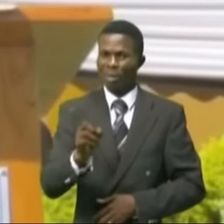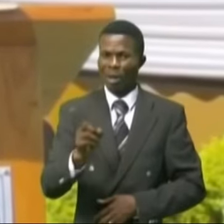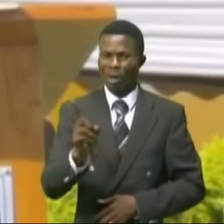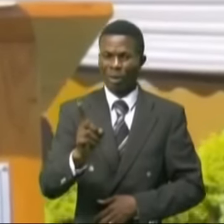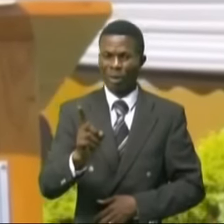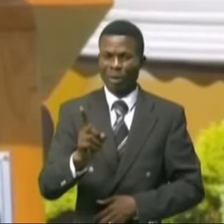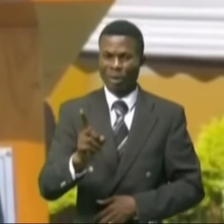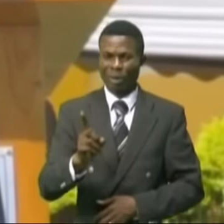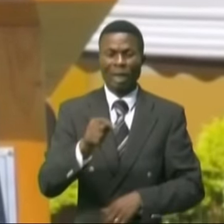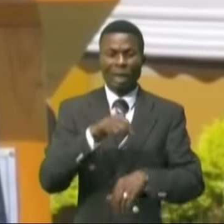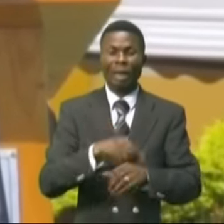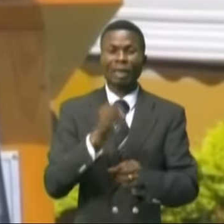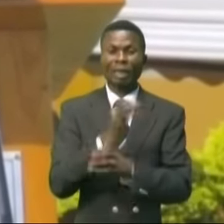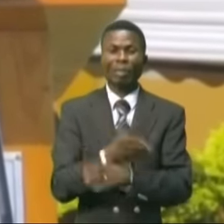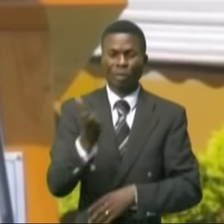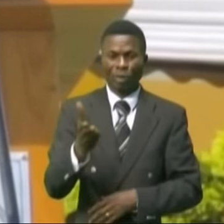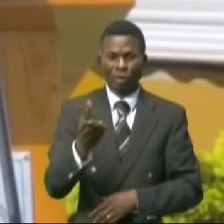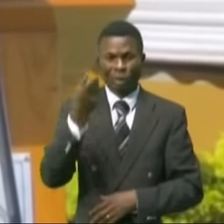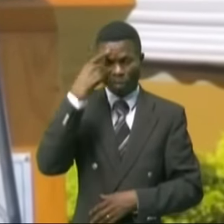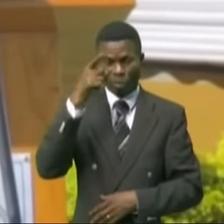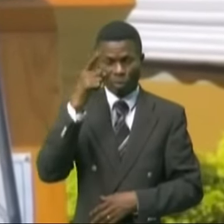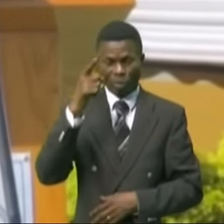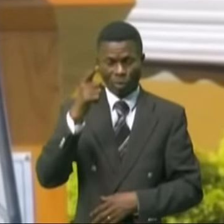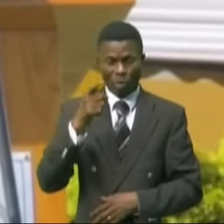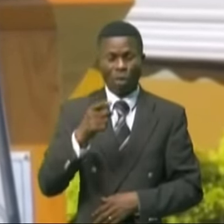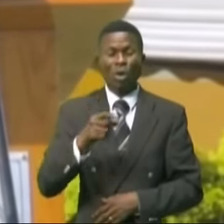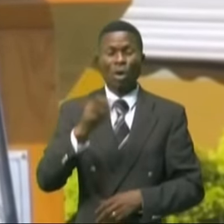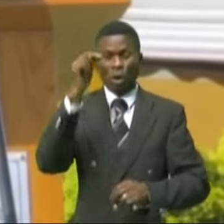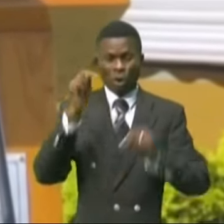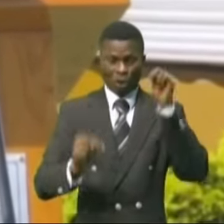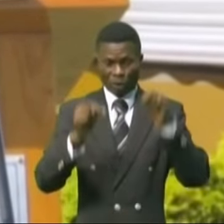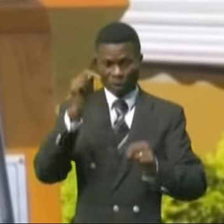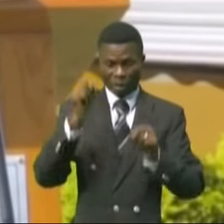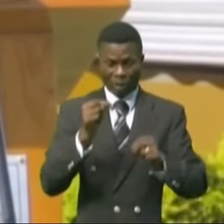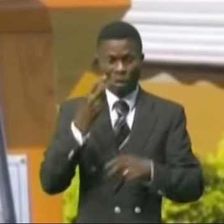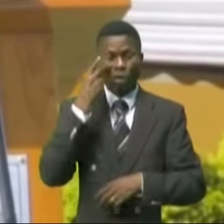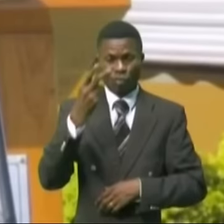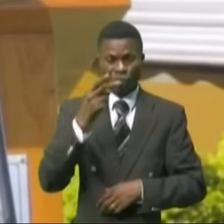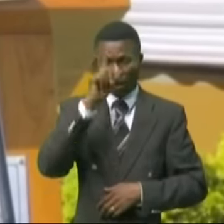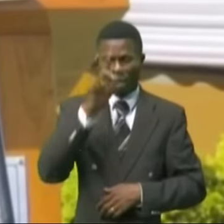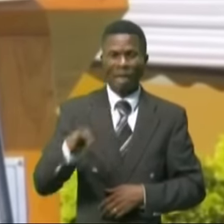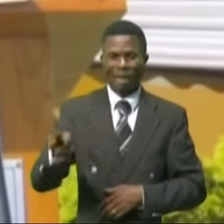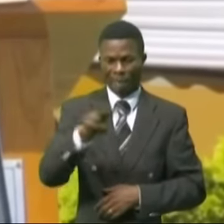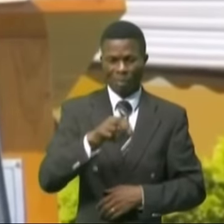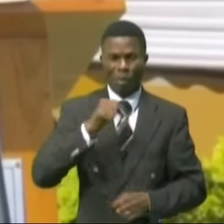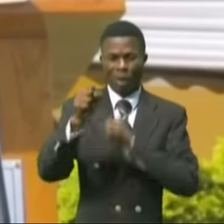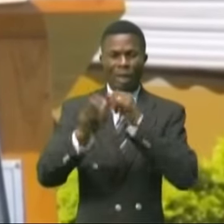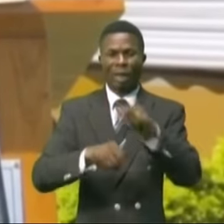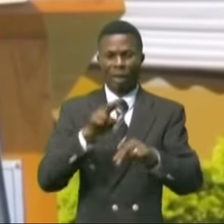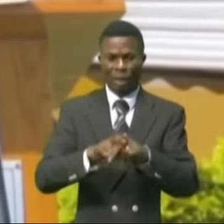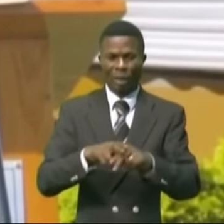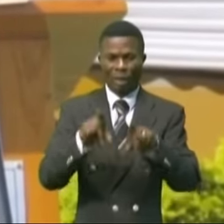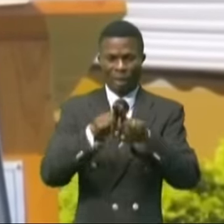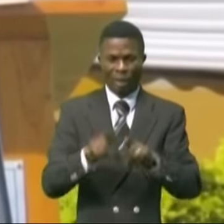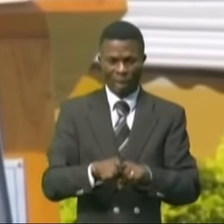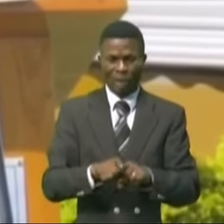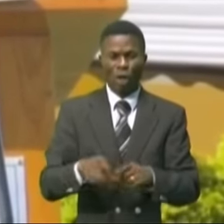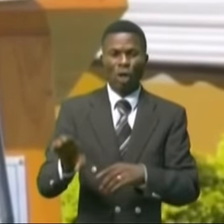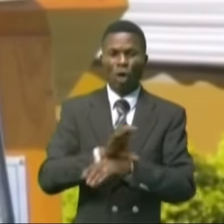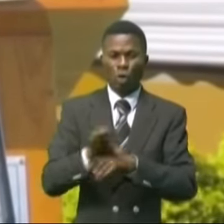donc venu pour jauger votre niveau au regard du programme national et des matières